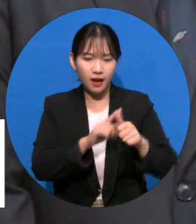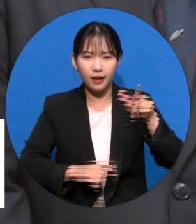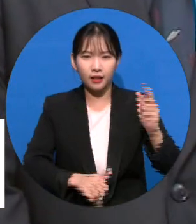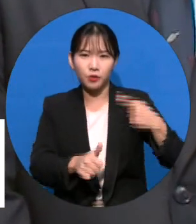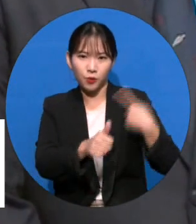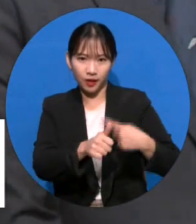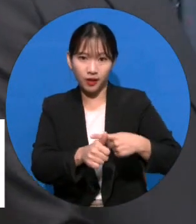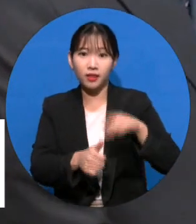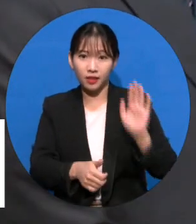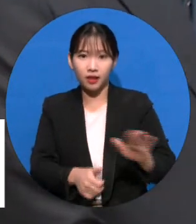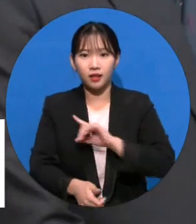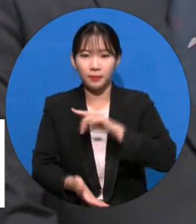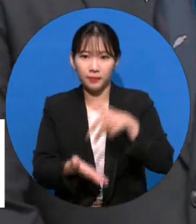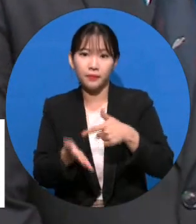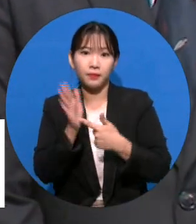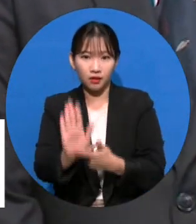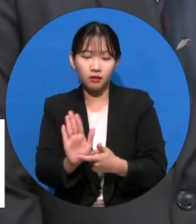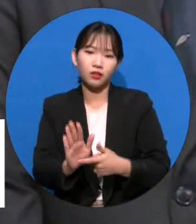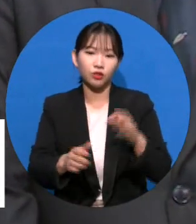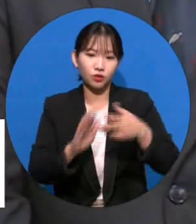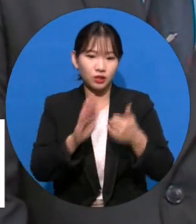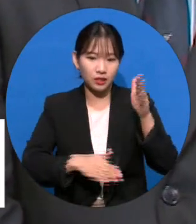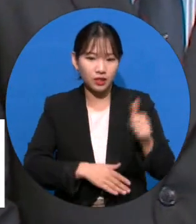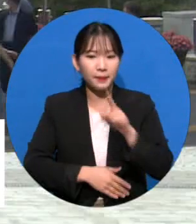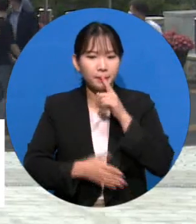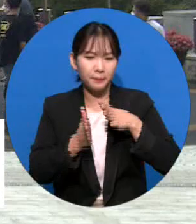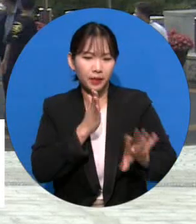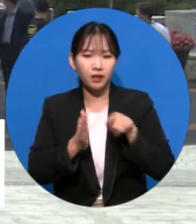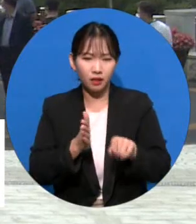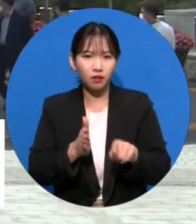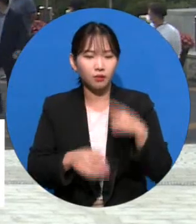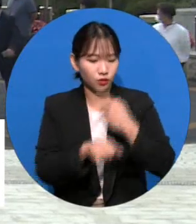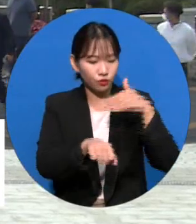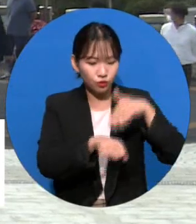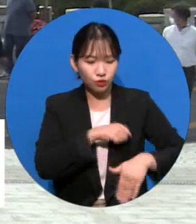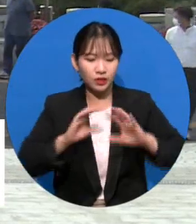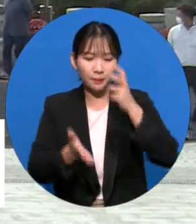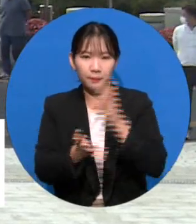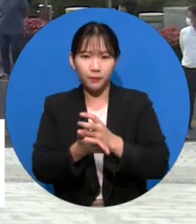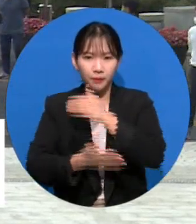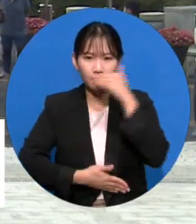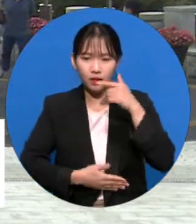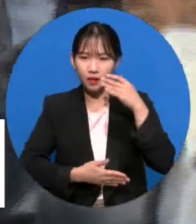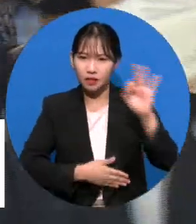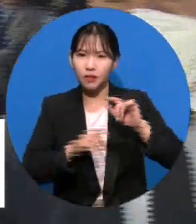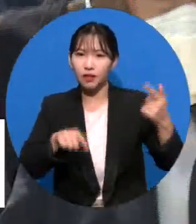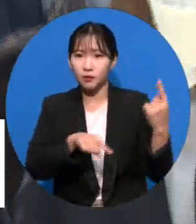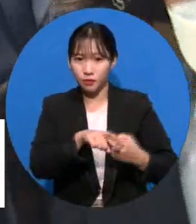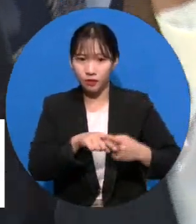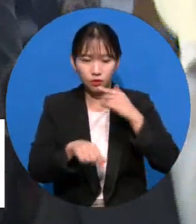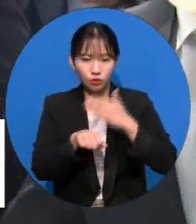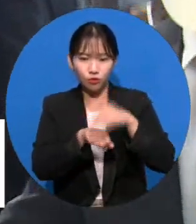규탄한다 는 제목의 성명을 통해 윤 전 총재의 마을에는 민주주의와 헌법 질서를 부정하는 것이며 민주주의를 위해